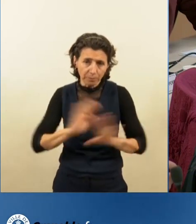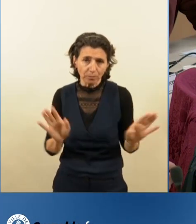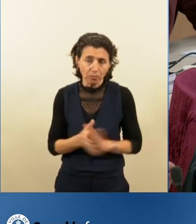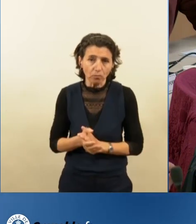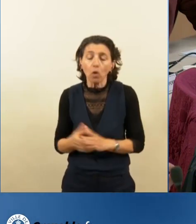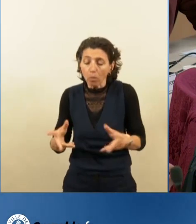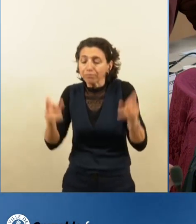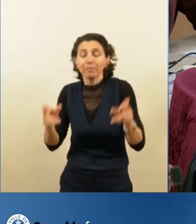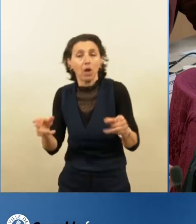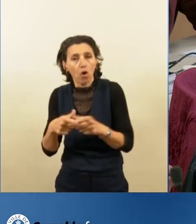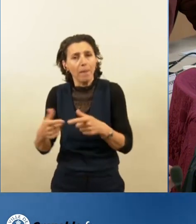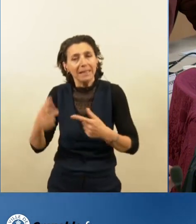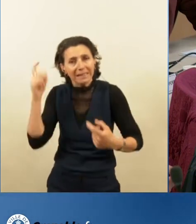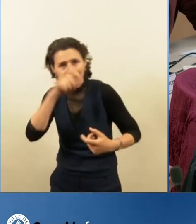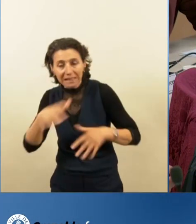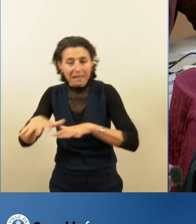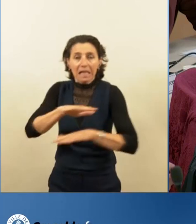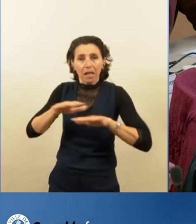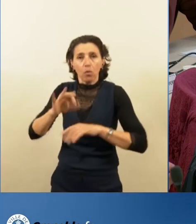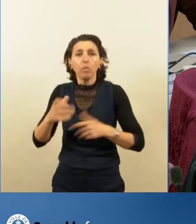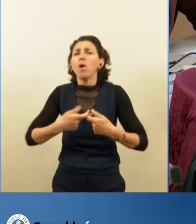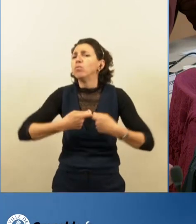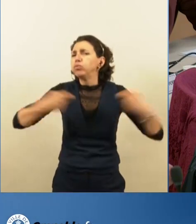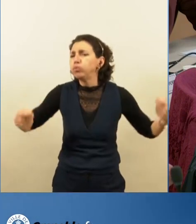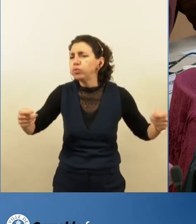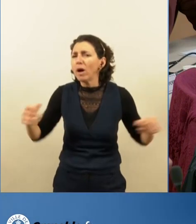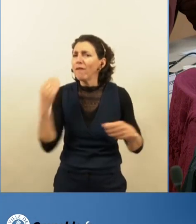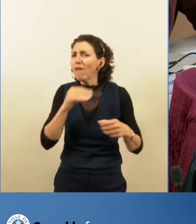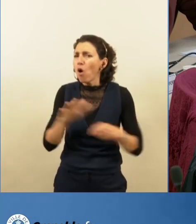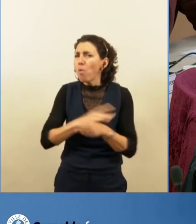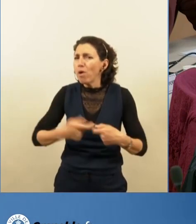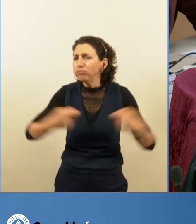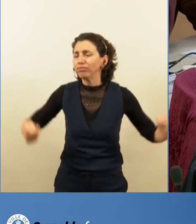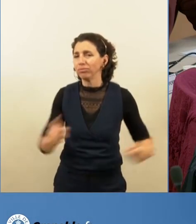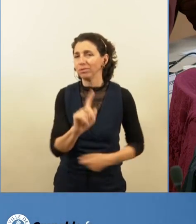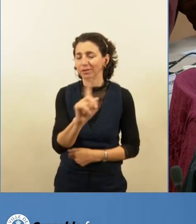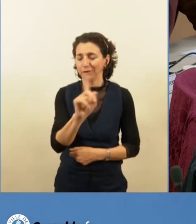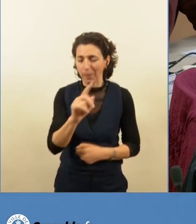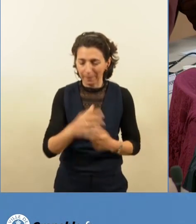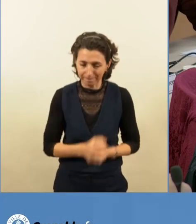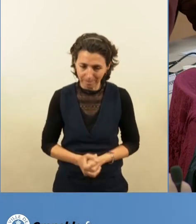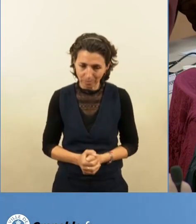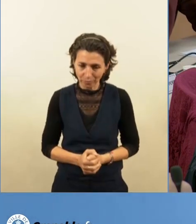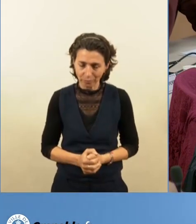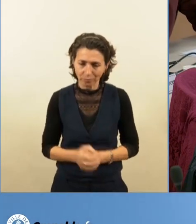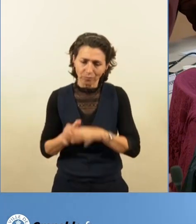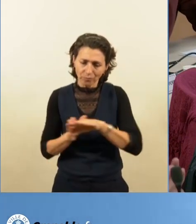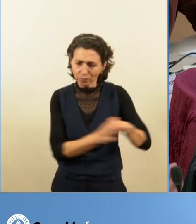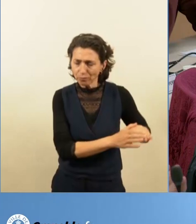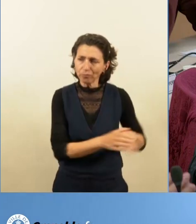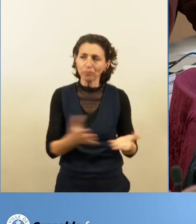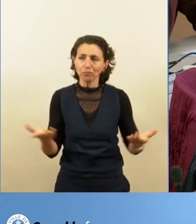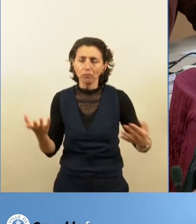sans doute mais pas sur des durées aussi longues concernant les bouches de lavage